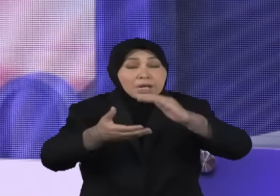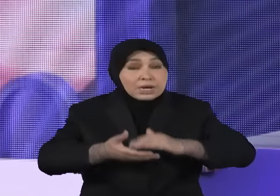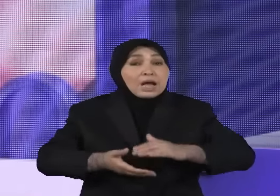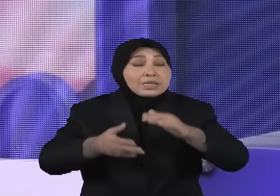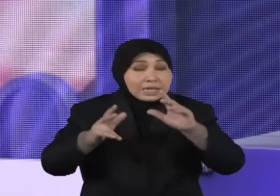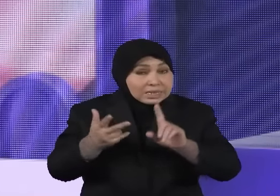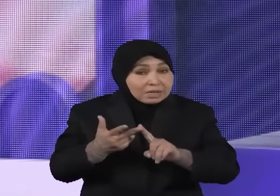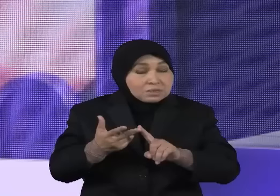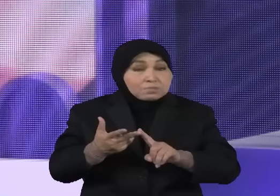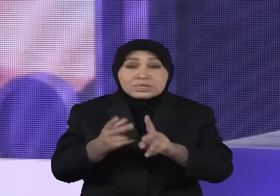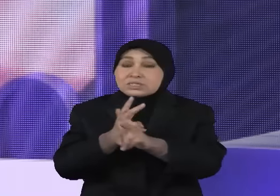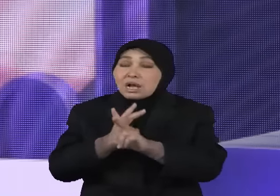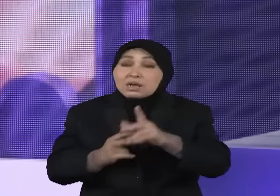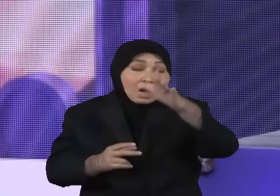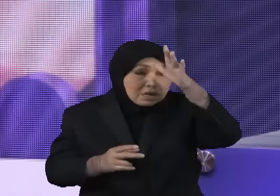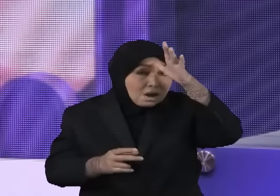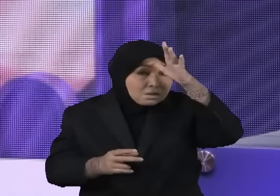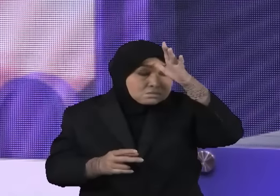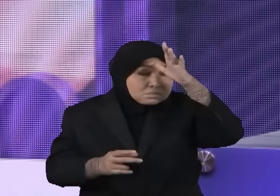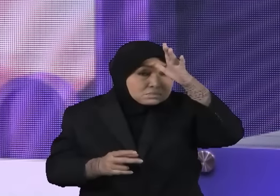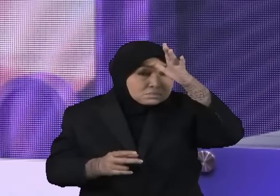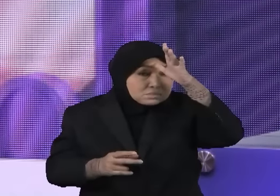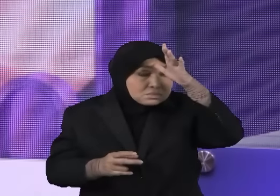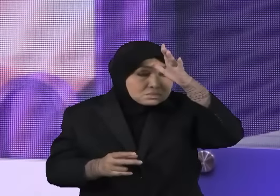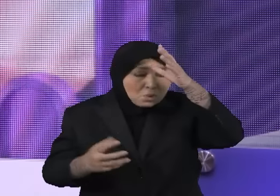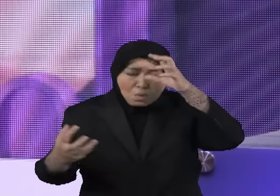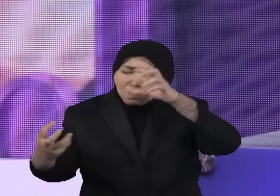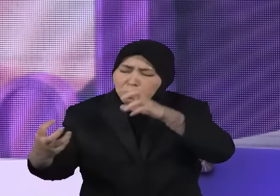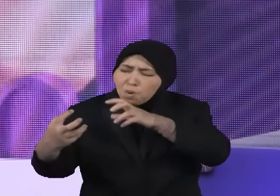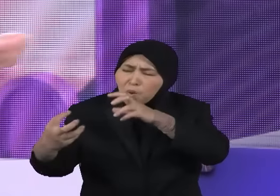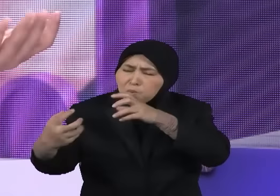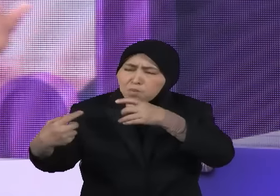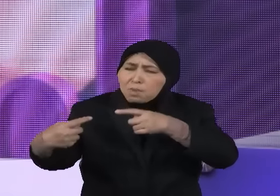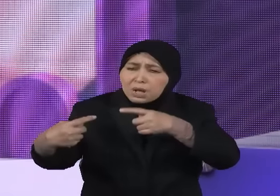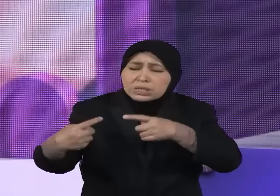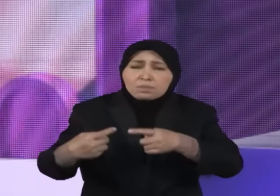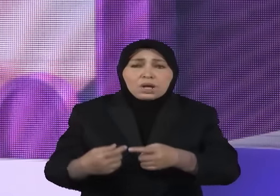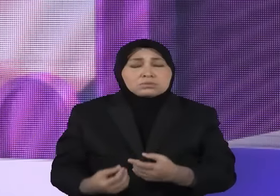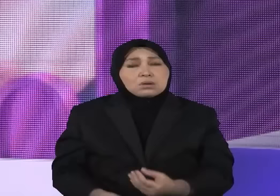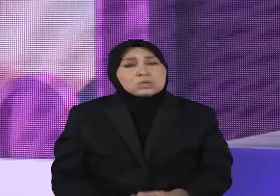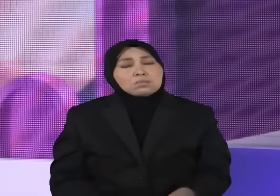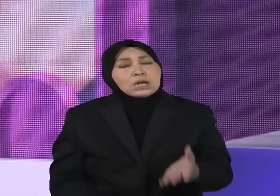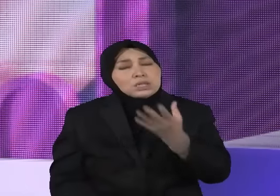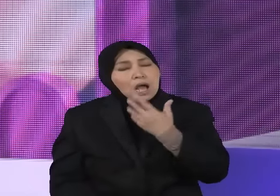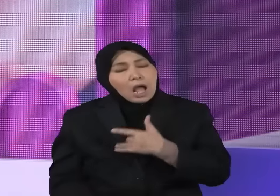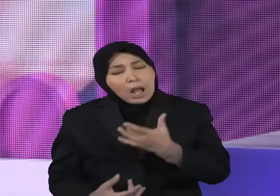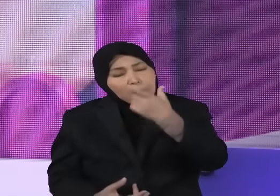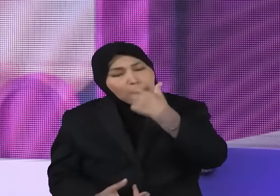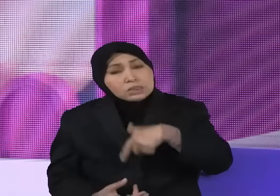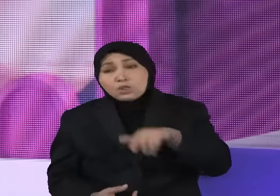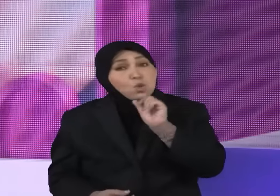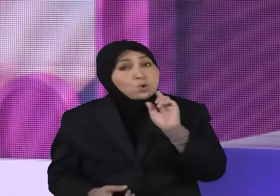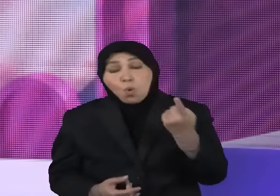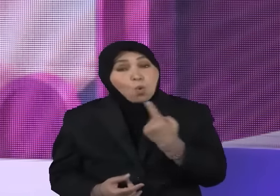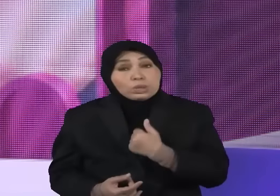ketiga, turn adik menjaga ayah tadi tu, maka bergaduh ataupun tadilah bermakan hati berulam jantung. Tapi bukan sekadar